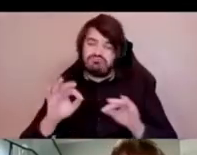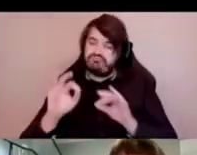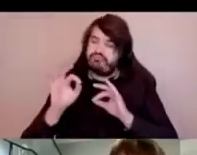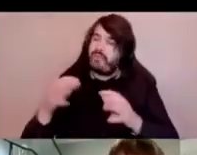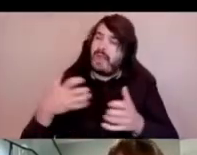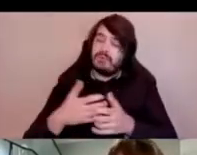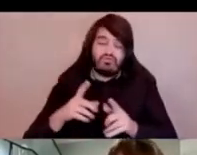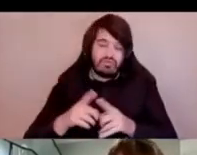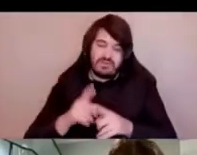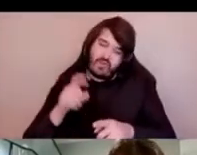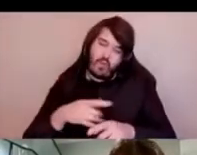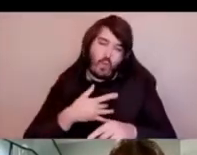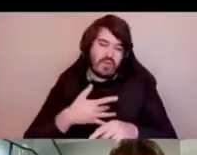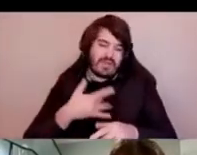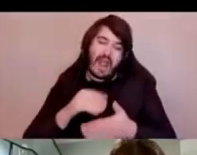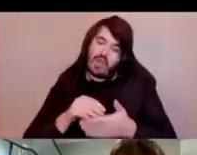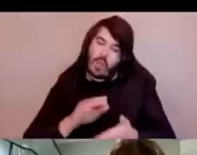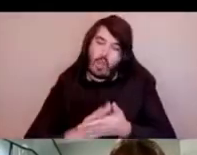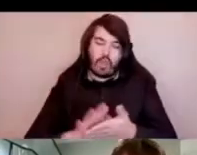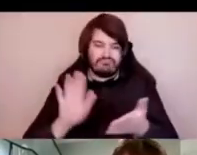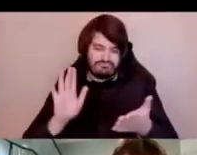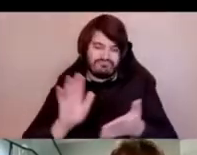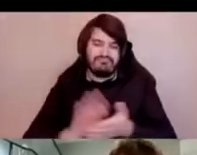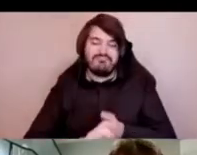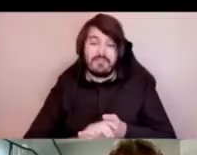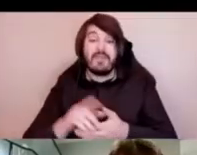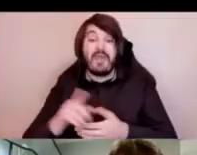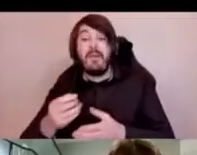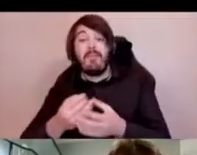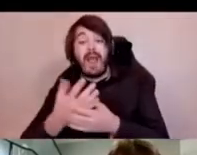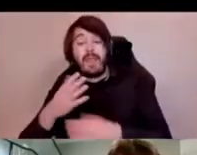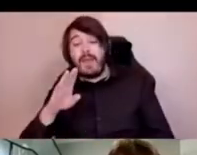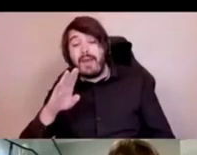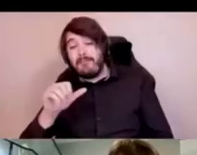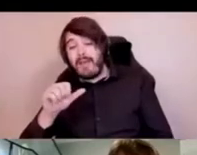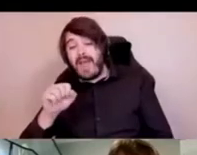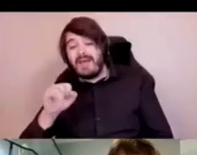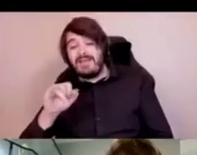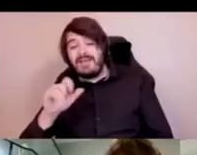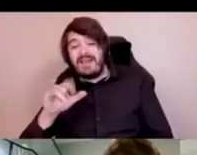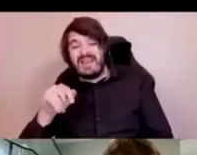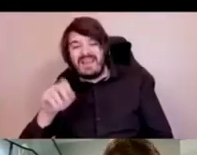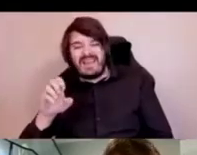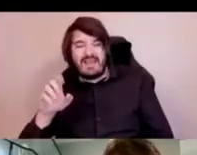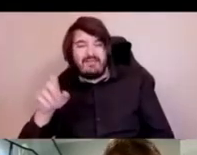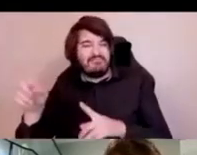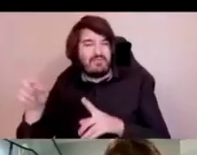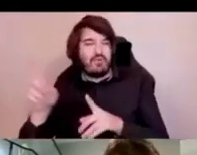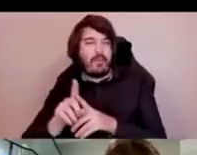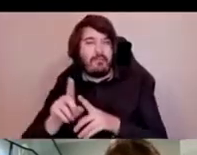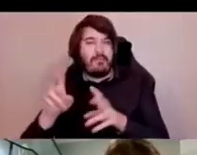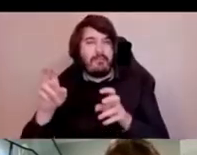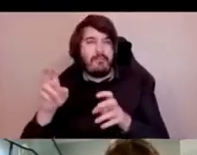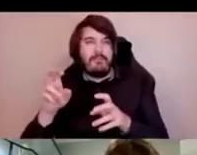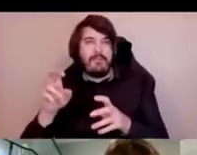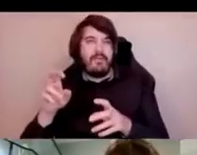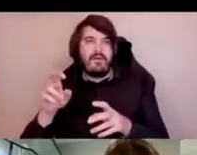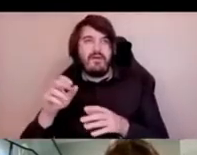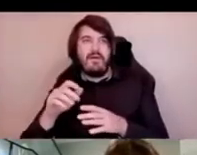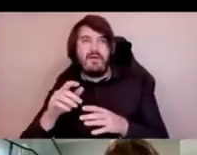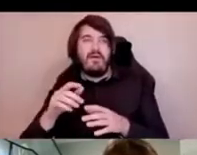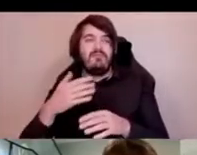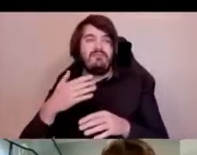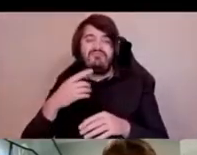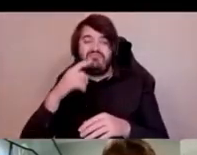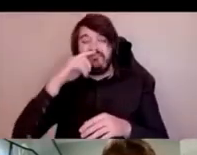parfait. À noter, le basilic, c'est un peu comme la diva des cultures.